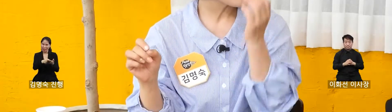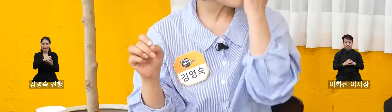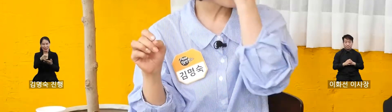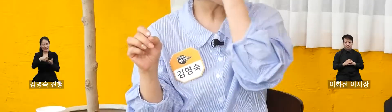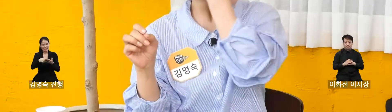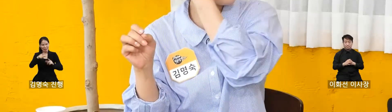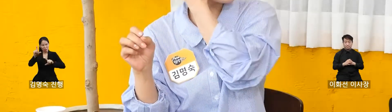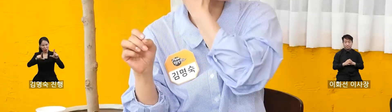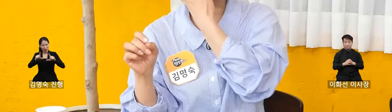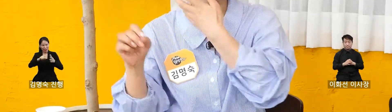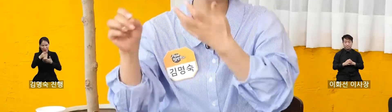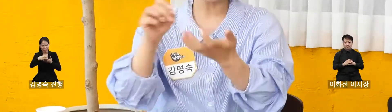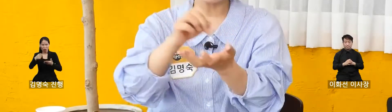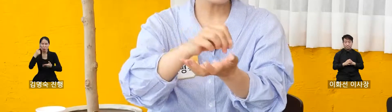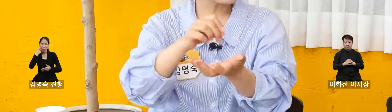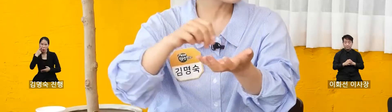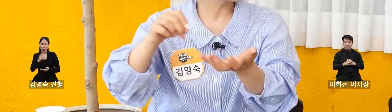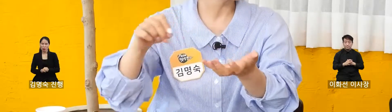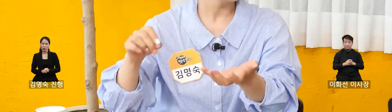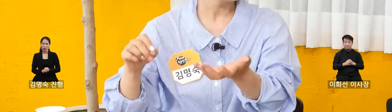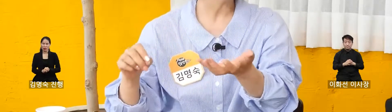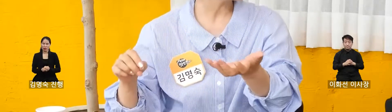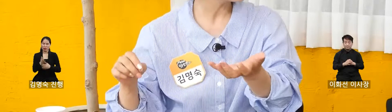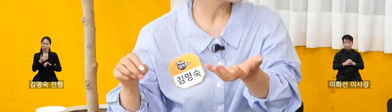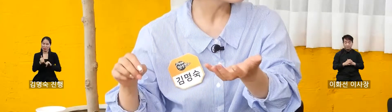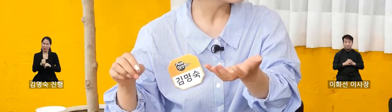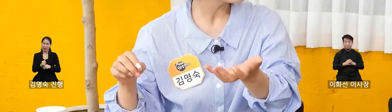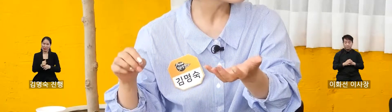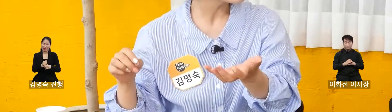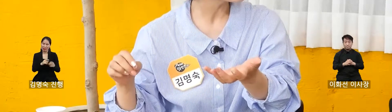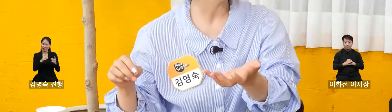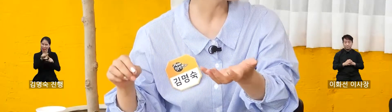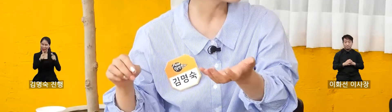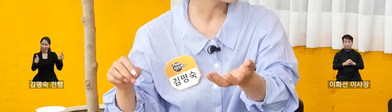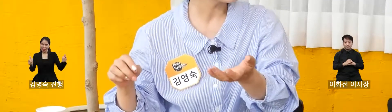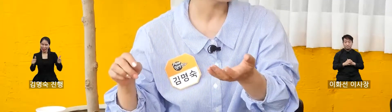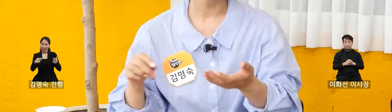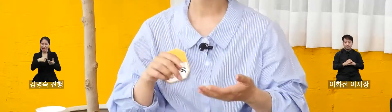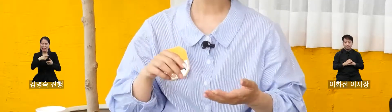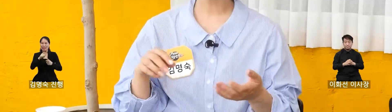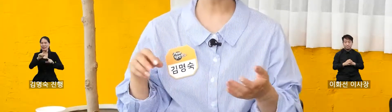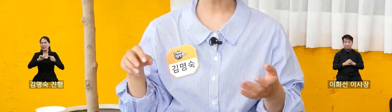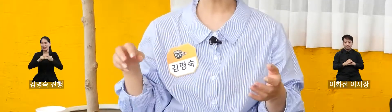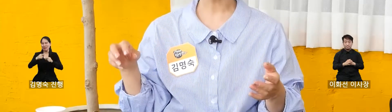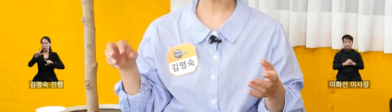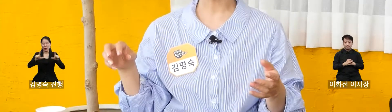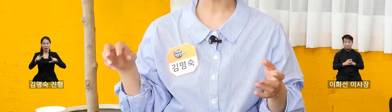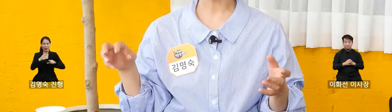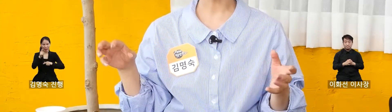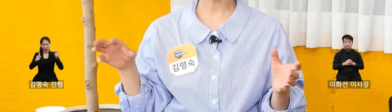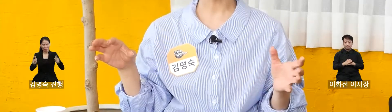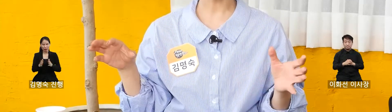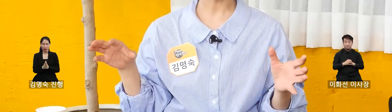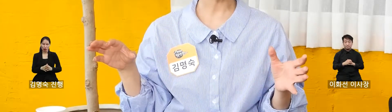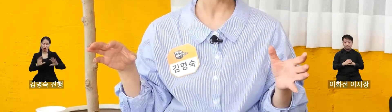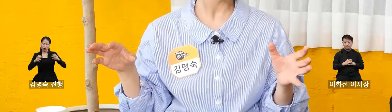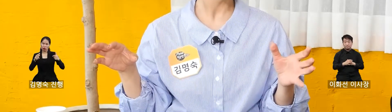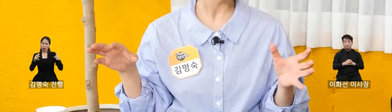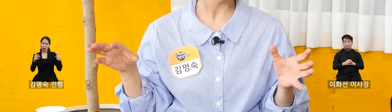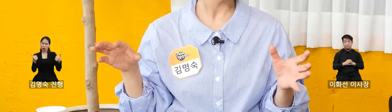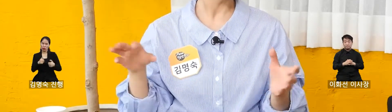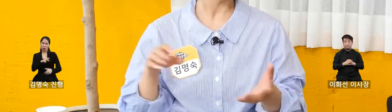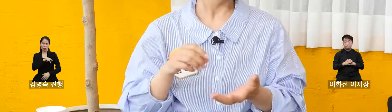글씨체로 네. 좀 써보고 어떤 사람은 막 이렇게 그렇죠. 쓰게 되잖아요. 네. 근데 그 국회의원들 한 분